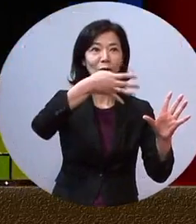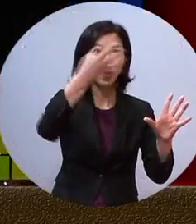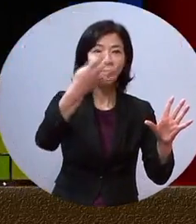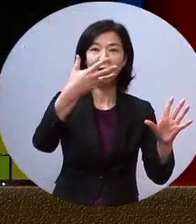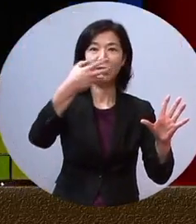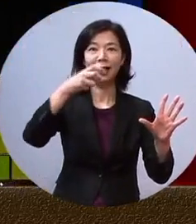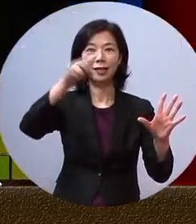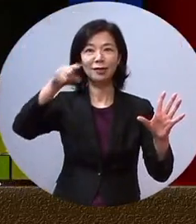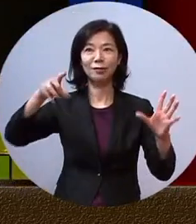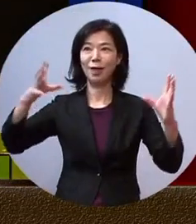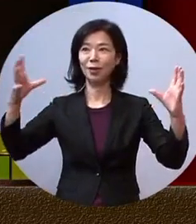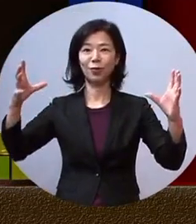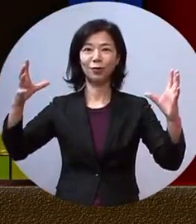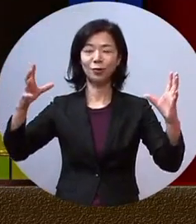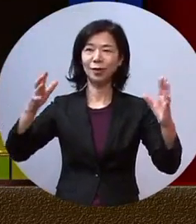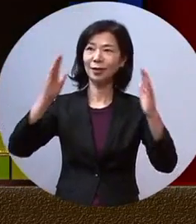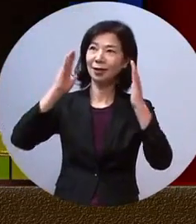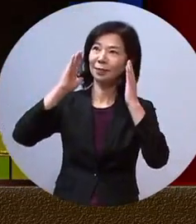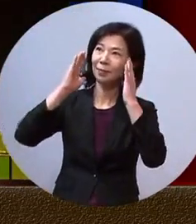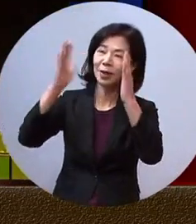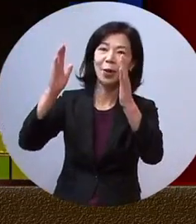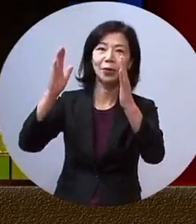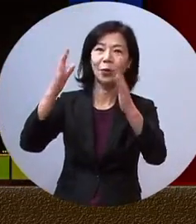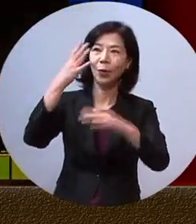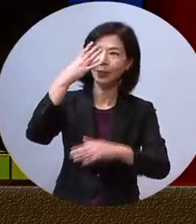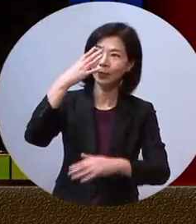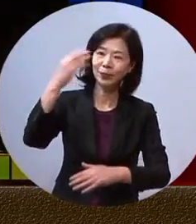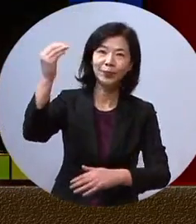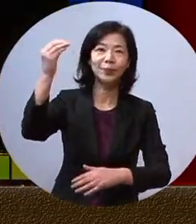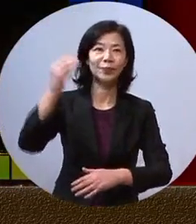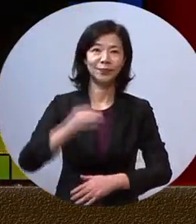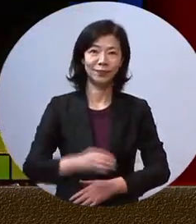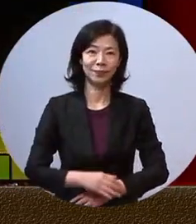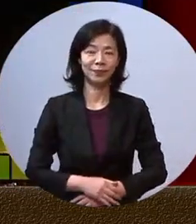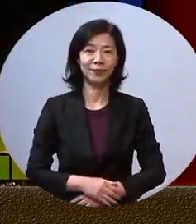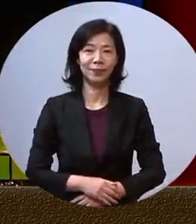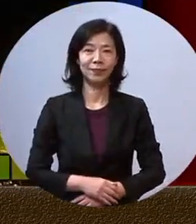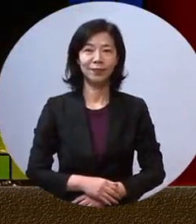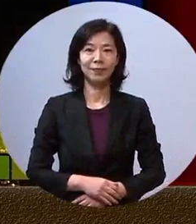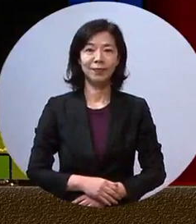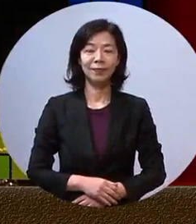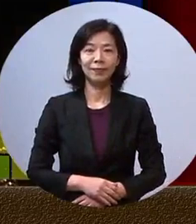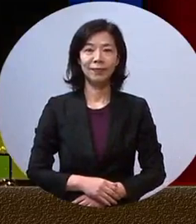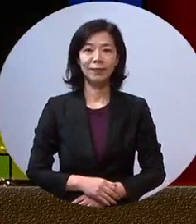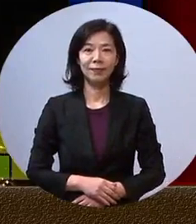メートルにもなる大輪を見事に咲かせます。